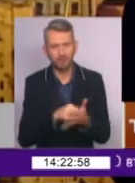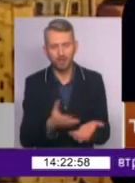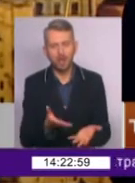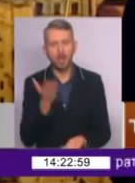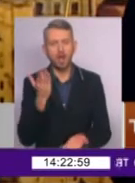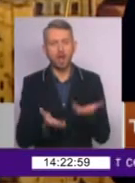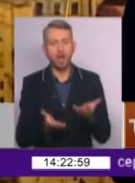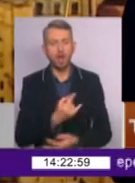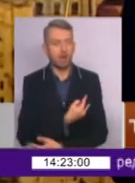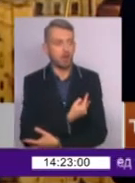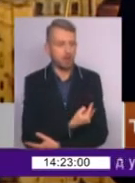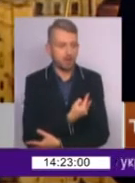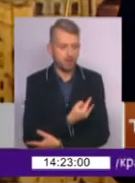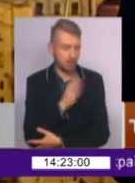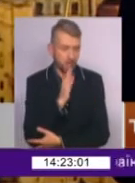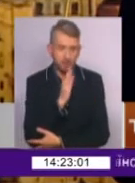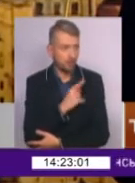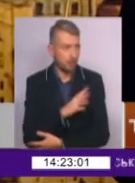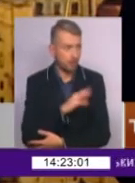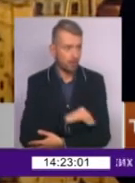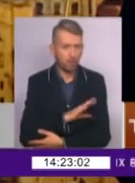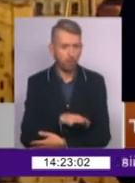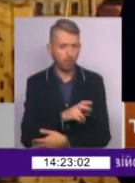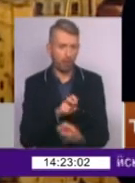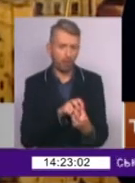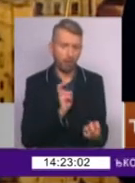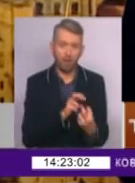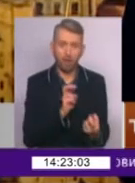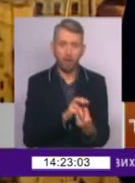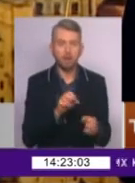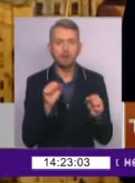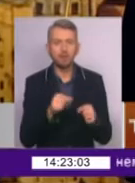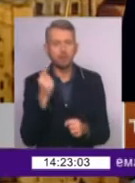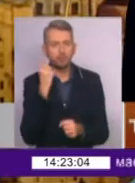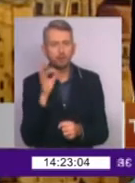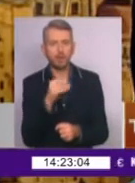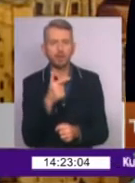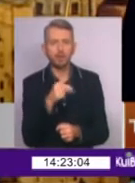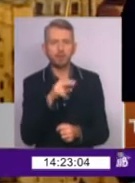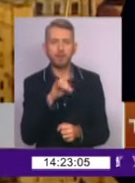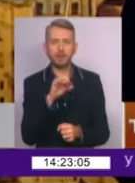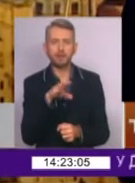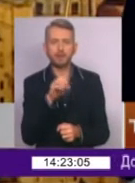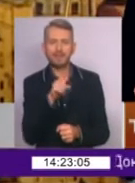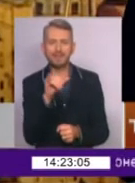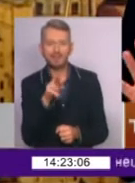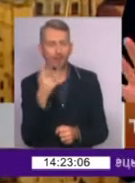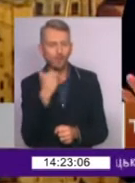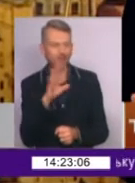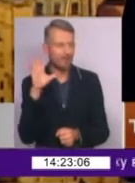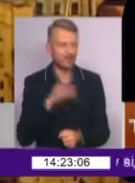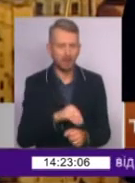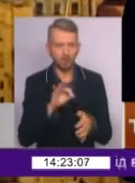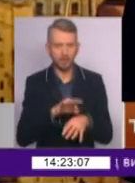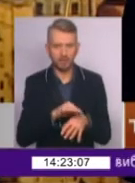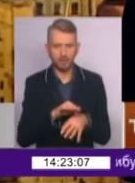якщо на руках в мами не заспокоюється, ми можемо думати про так звану гіперестезію, коли все болить. Все болить, є такі